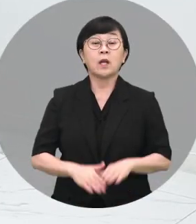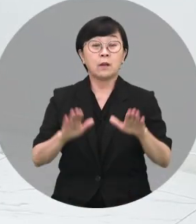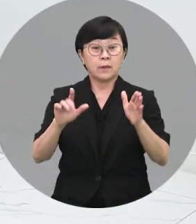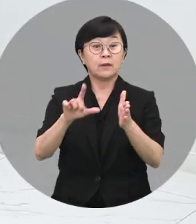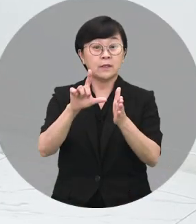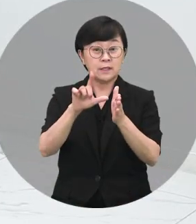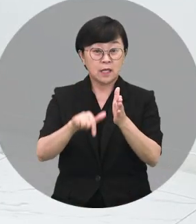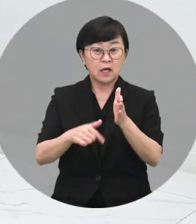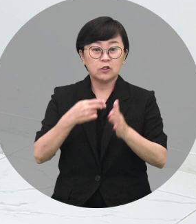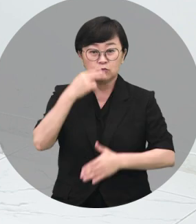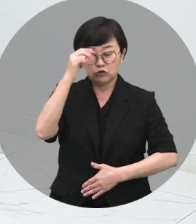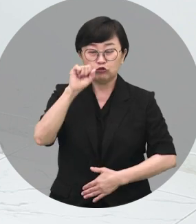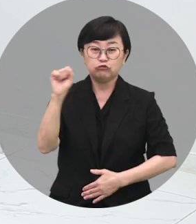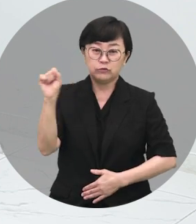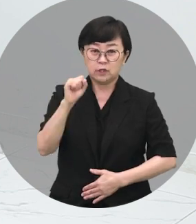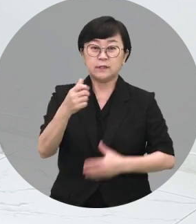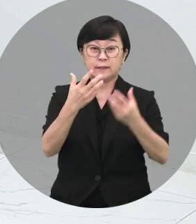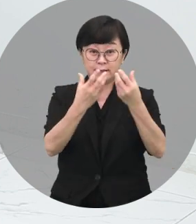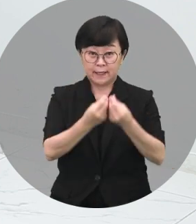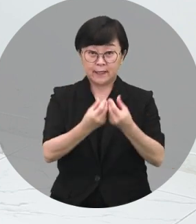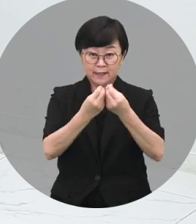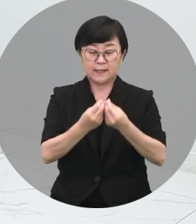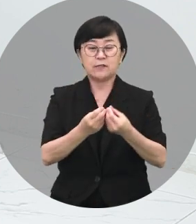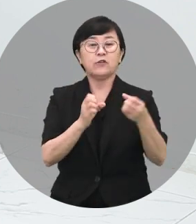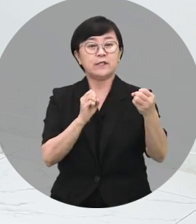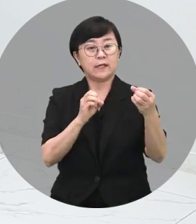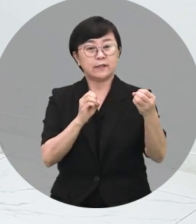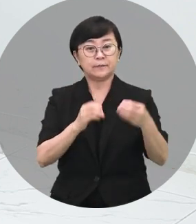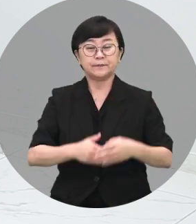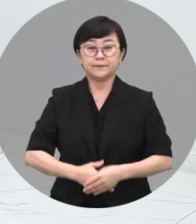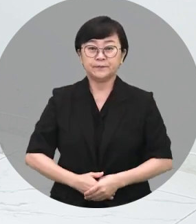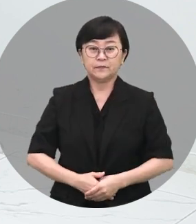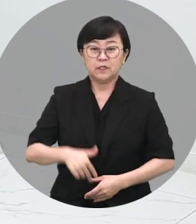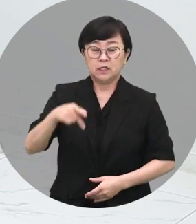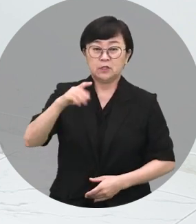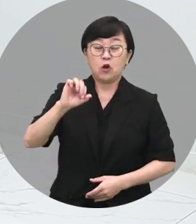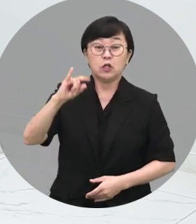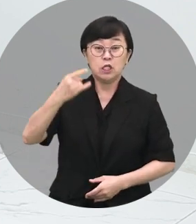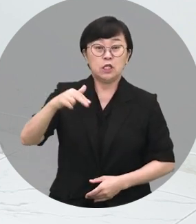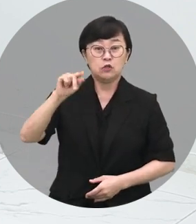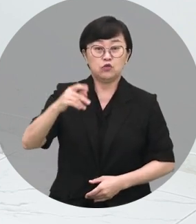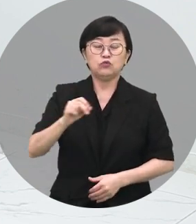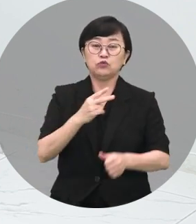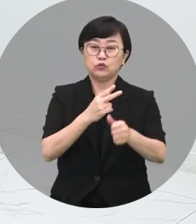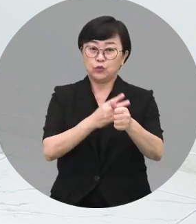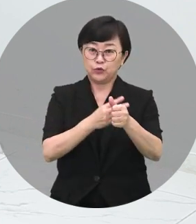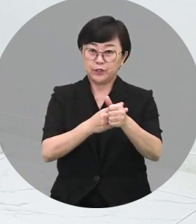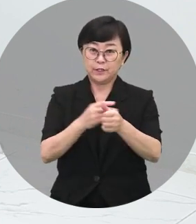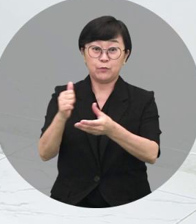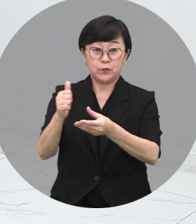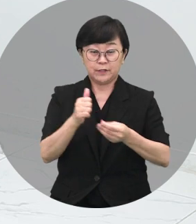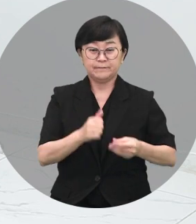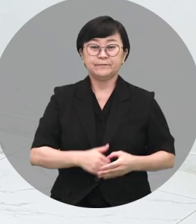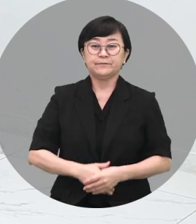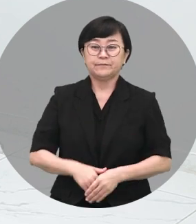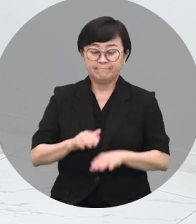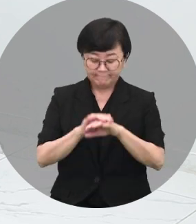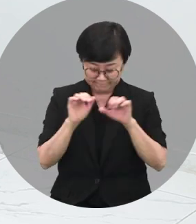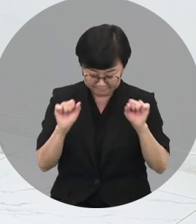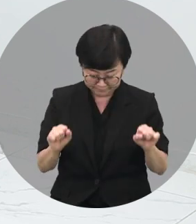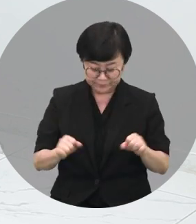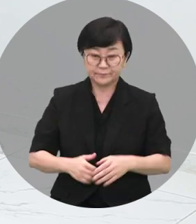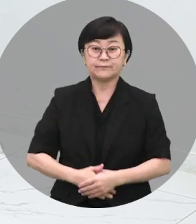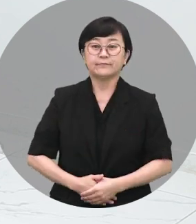이번 시간에는 음주운전 사례에 대해서 이야기 나눠보겠습니다. 정희준 교수님 모셨습니다. 안녕하세요.